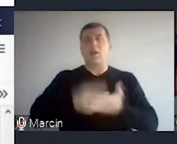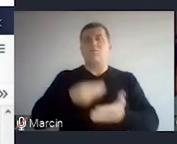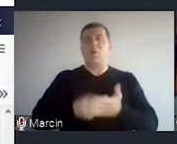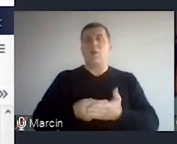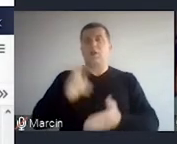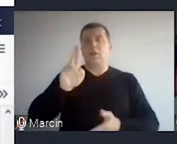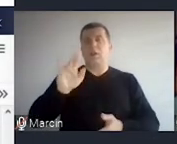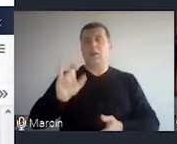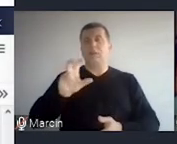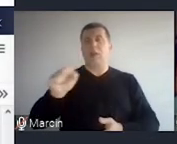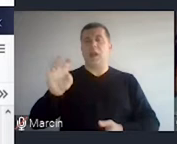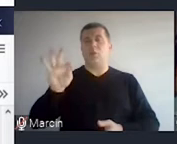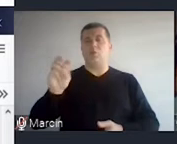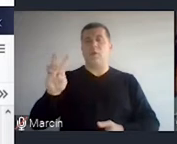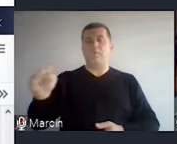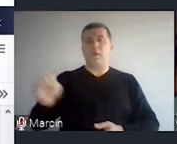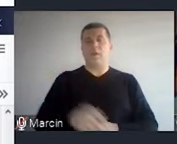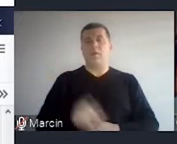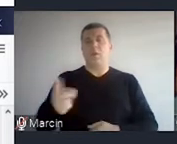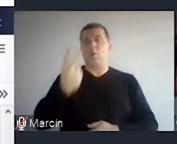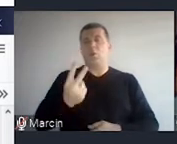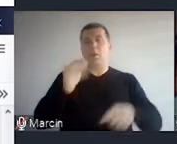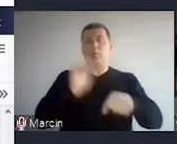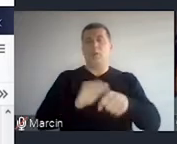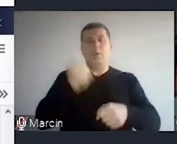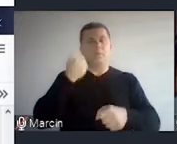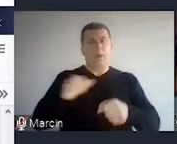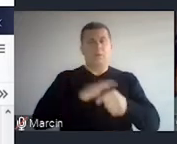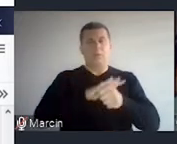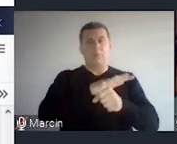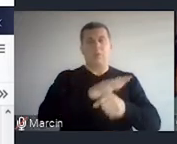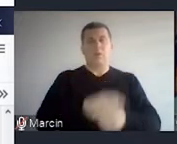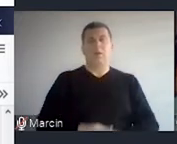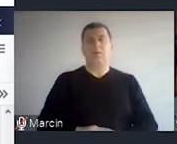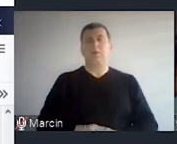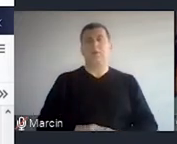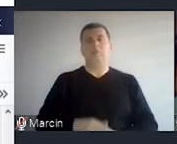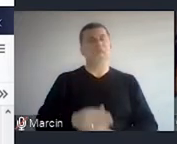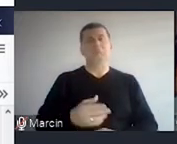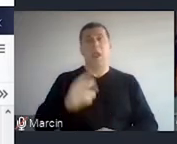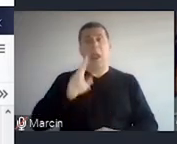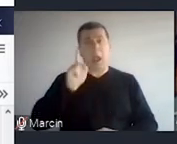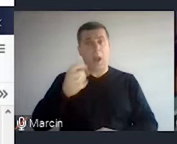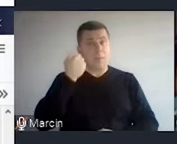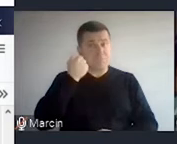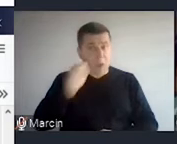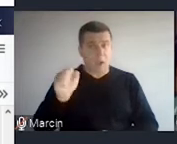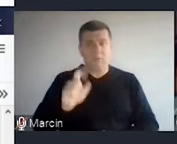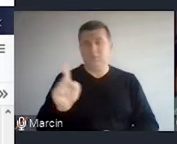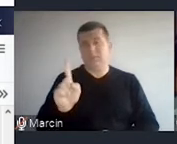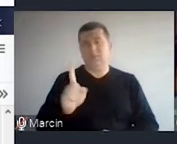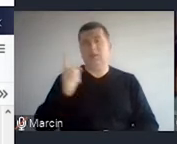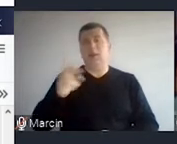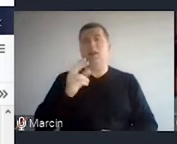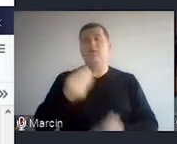ryczałtowe. Kwoty ryczałtowe jako druga metoda, bardzo popularna, natomiast nie najbardziej. Kwoty